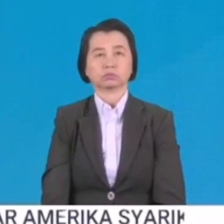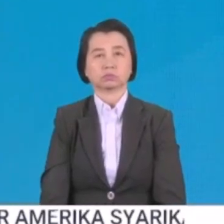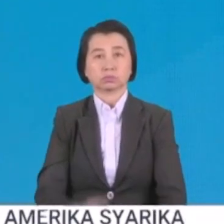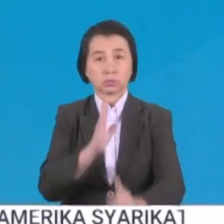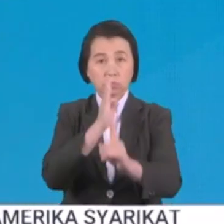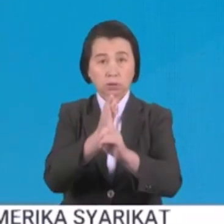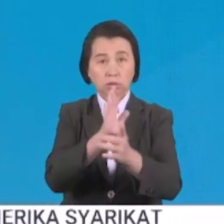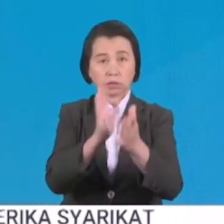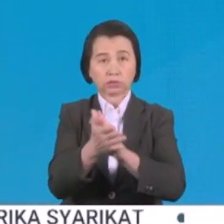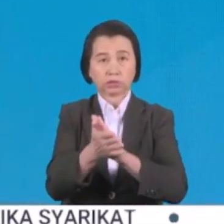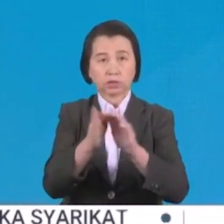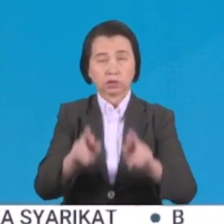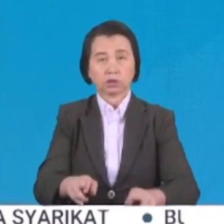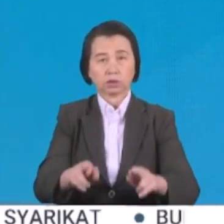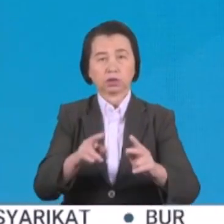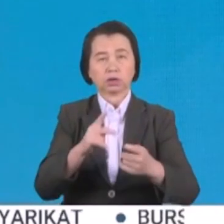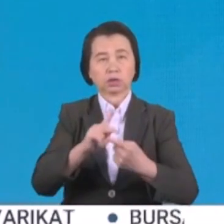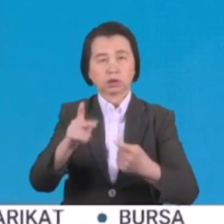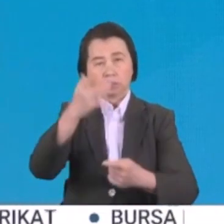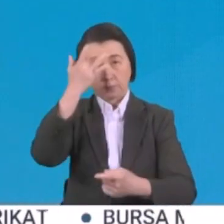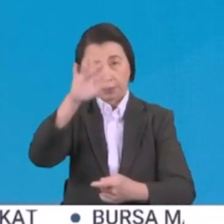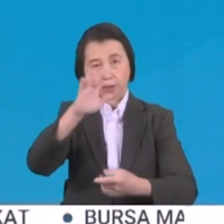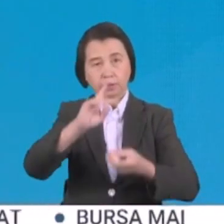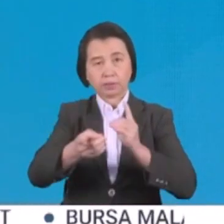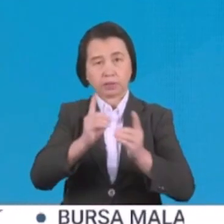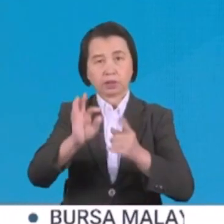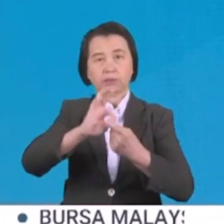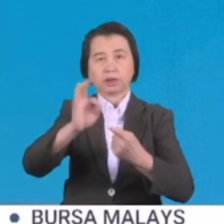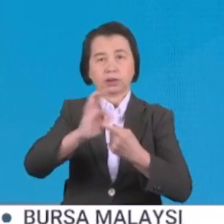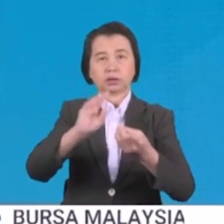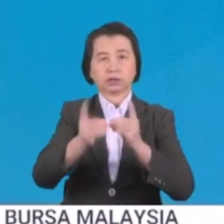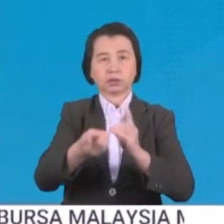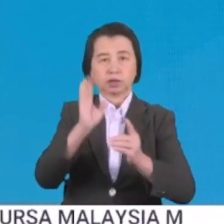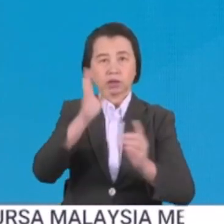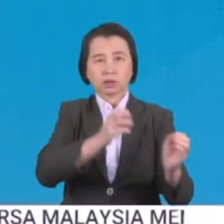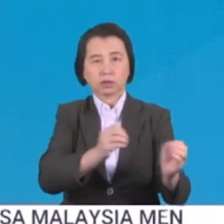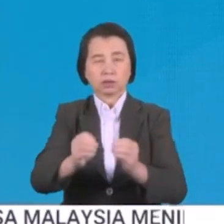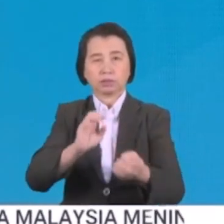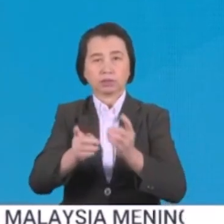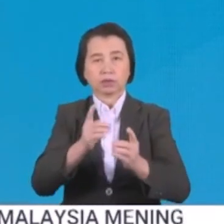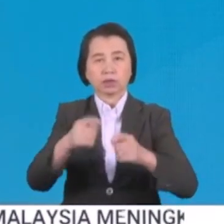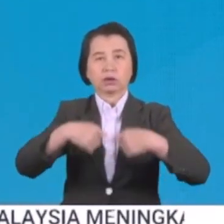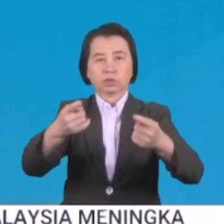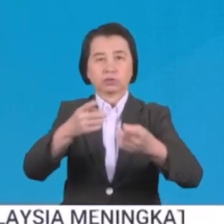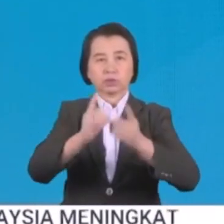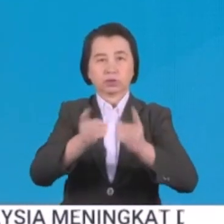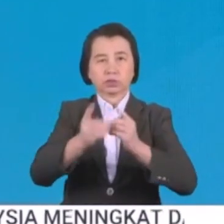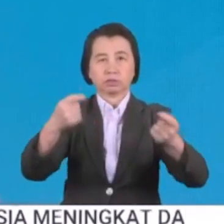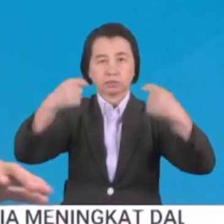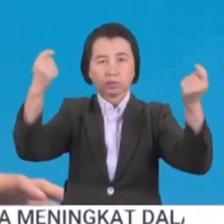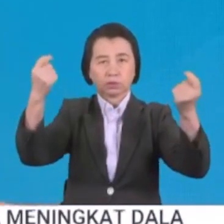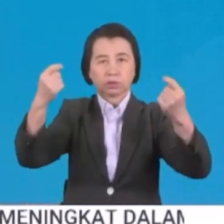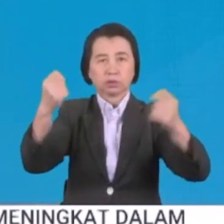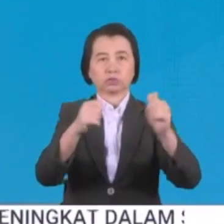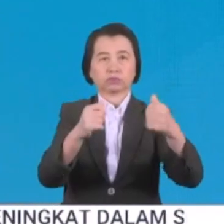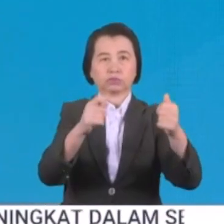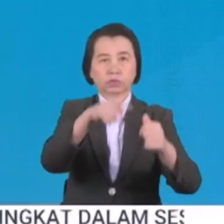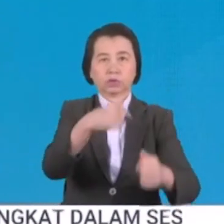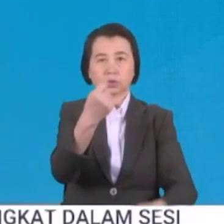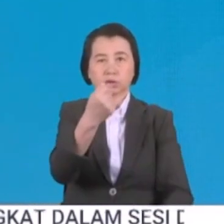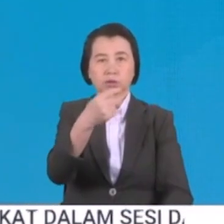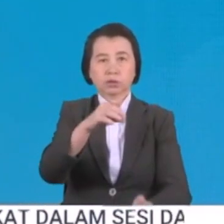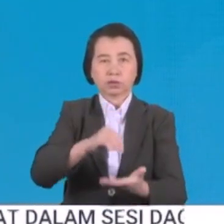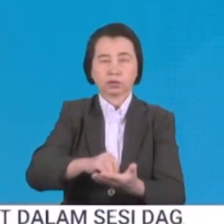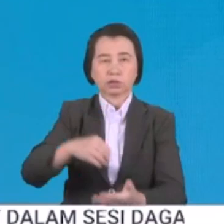Ke arah menjadikan warga Pulau Pinang celik digital, Pinang Digital akan menganjurkan Pinang Go Digital Carnival pada 10 November